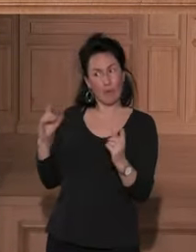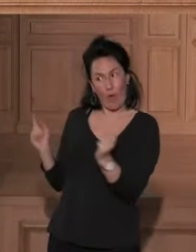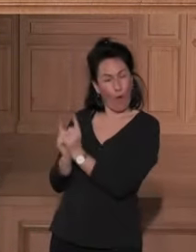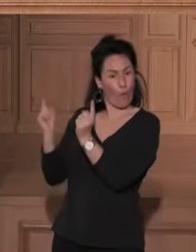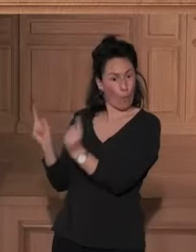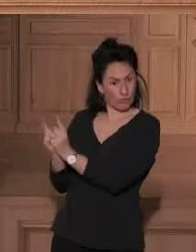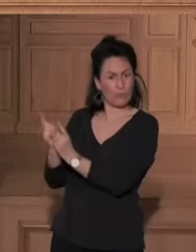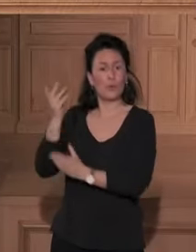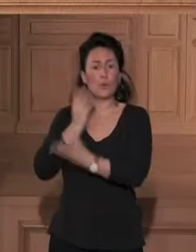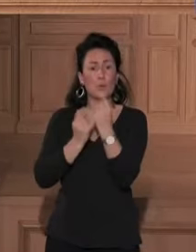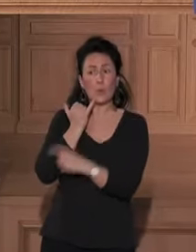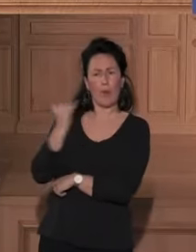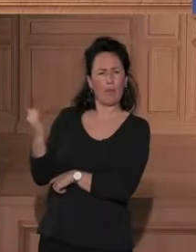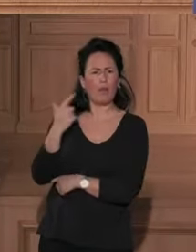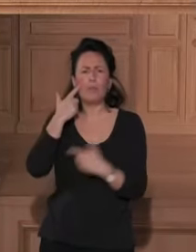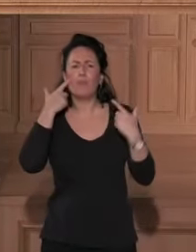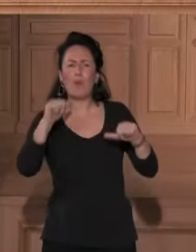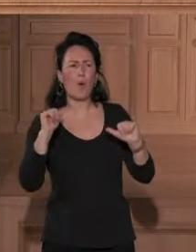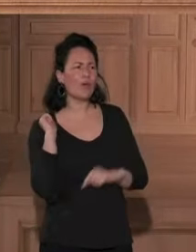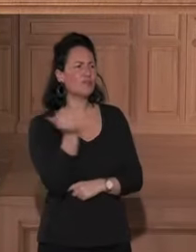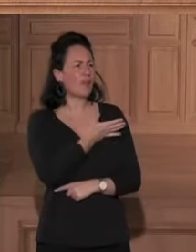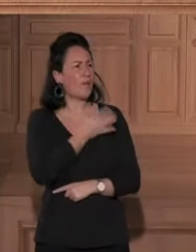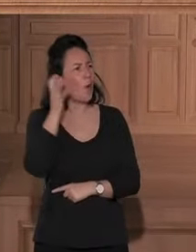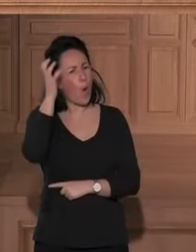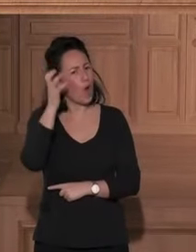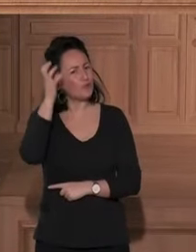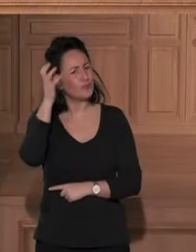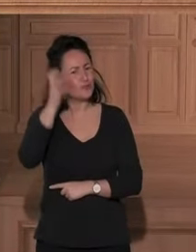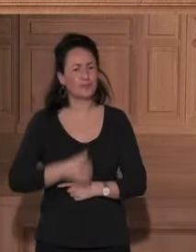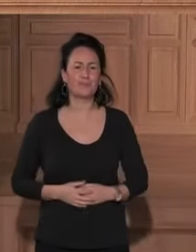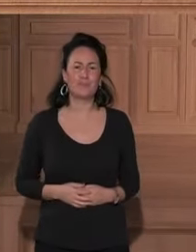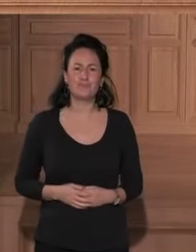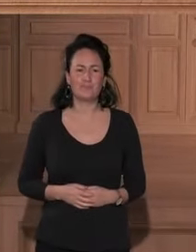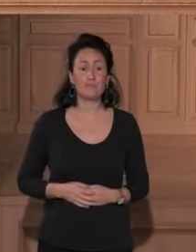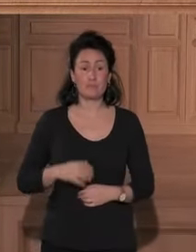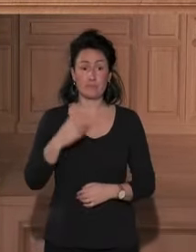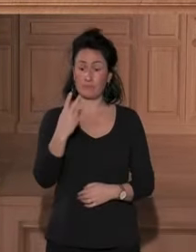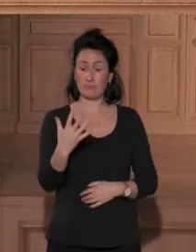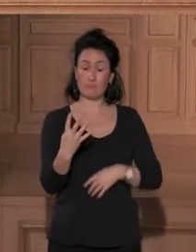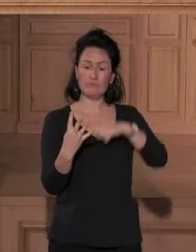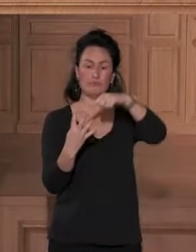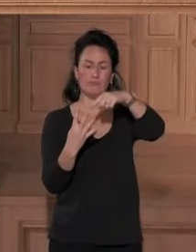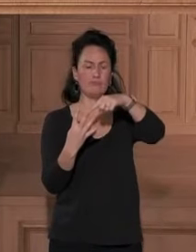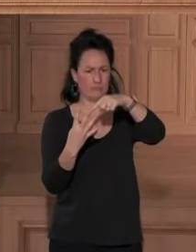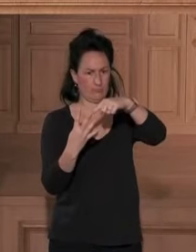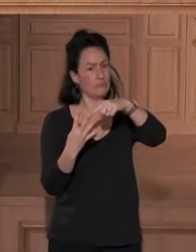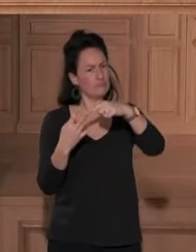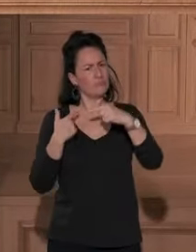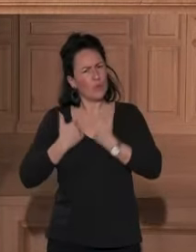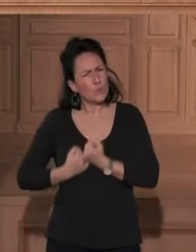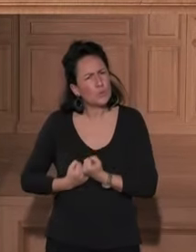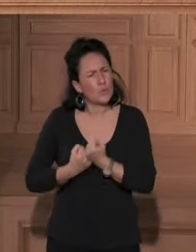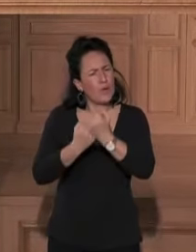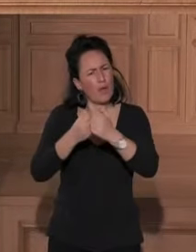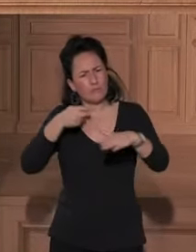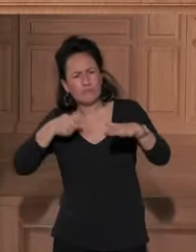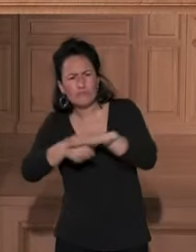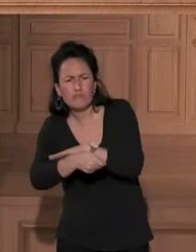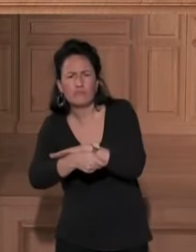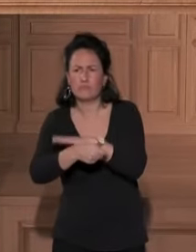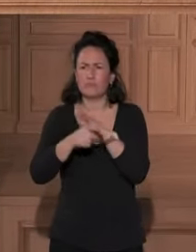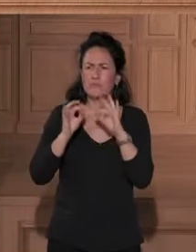appeler. Elles sont repérables avec leur écharpe orange. Deuxième action, l'OCH soutient et finance des